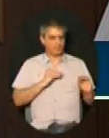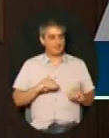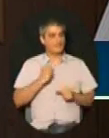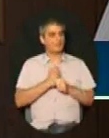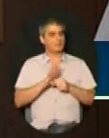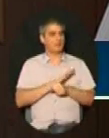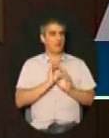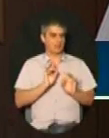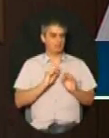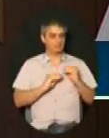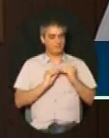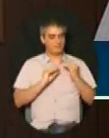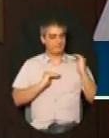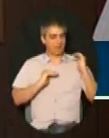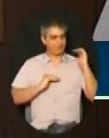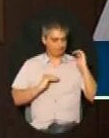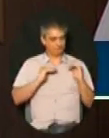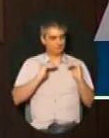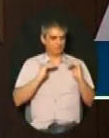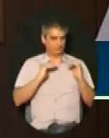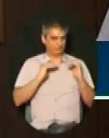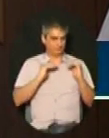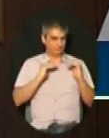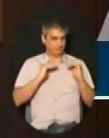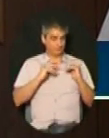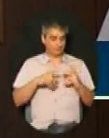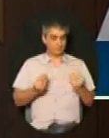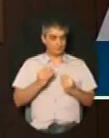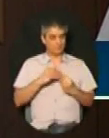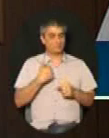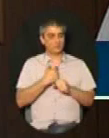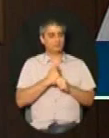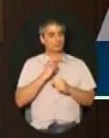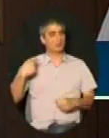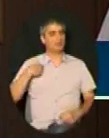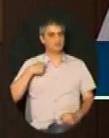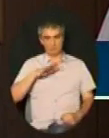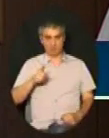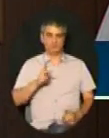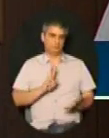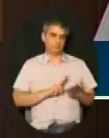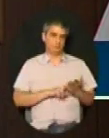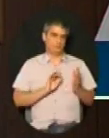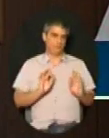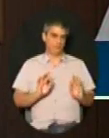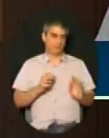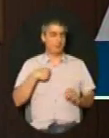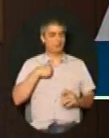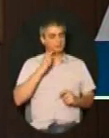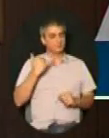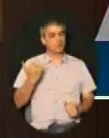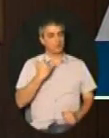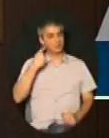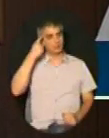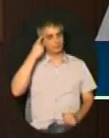למשרות מלאות יצמצם פערים. הצעד שנעשה לגבי קצבאות הילדים הוא צעד נכון. אנחנו צריכים כל